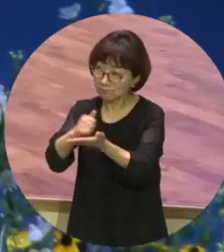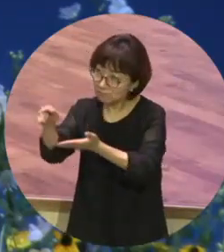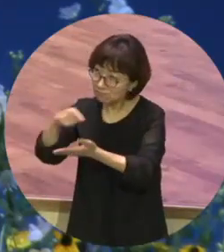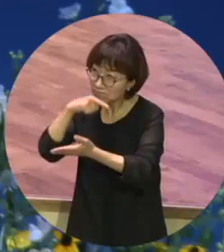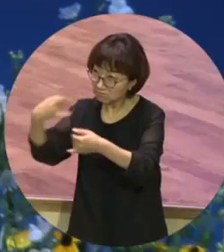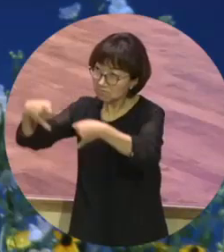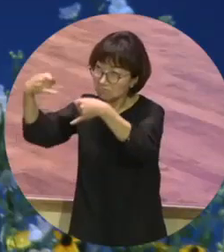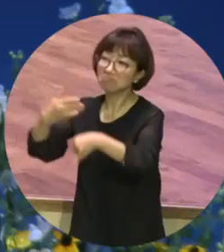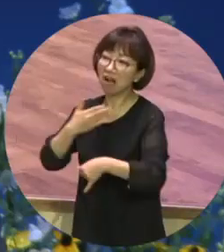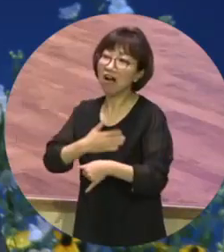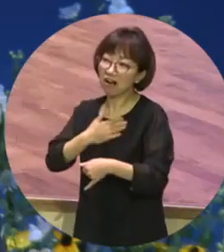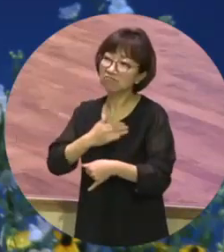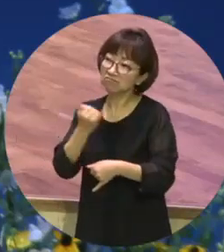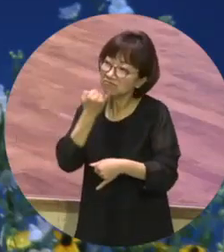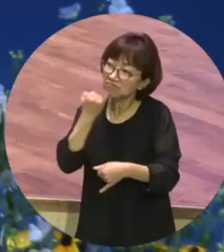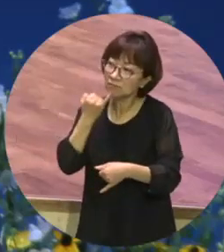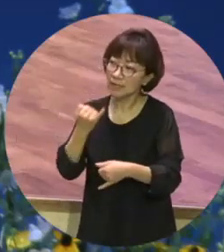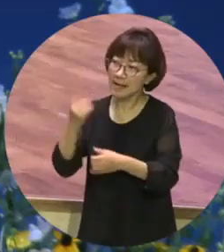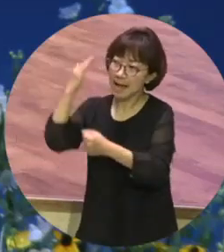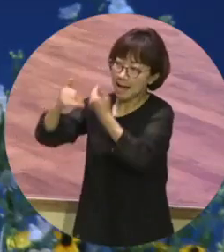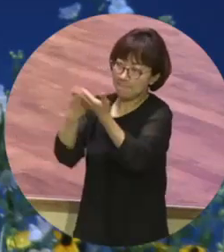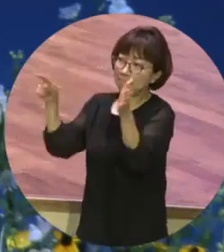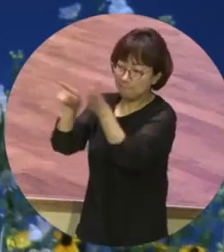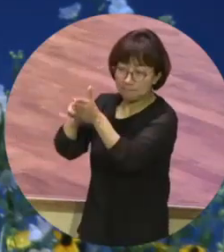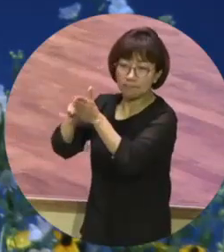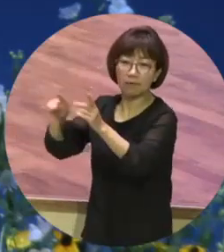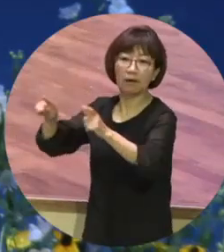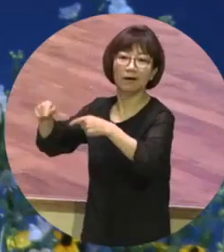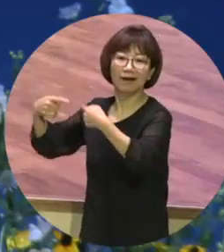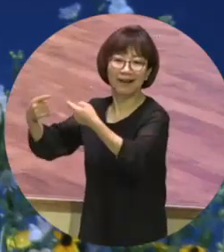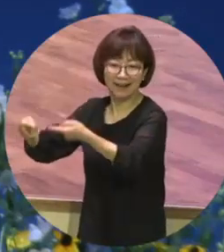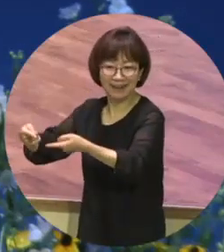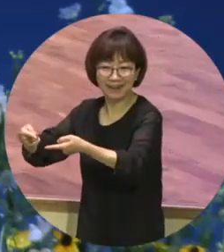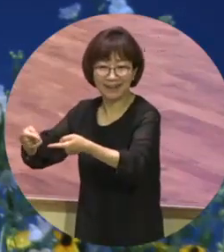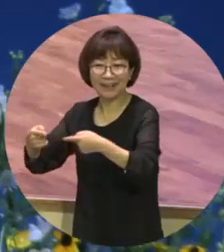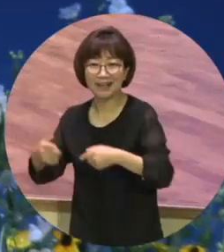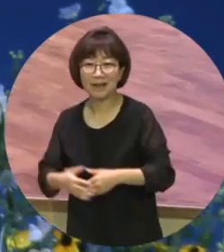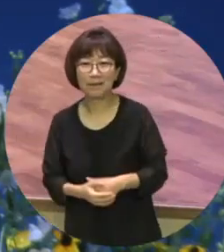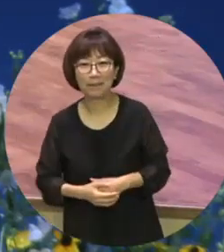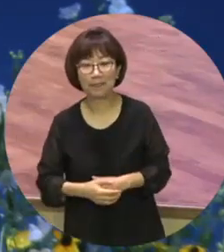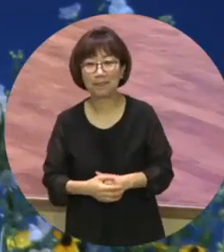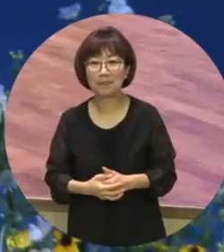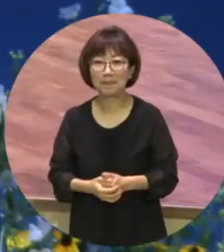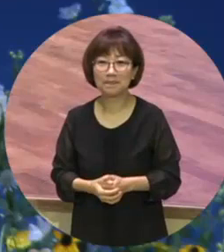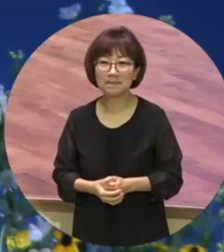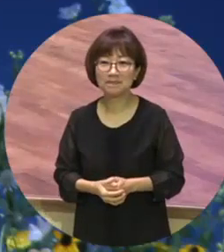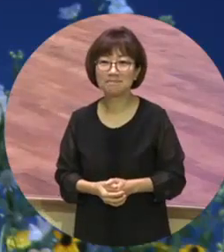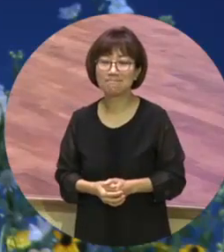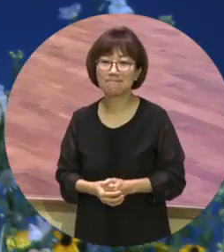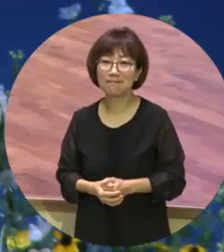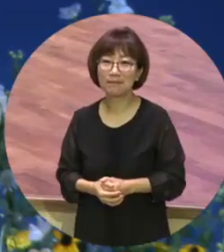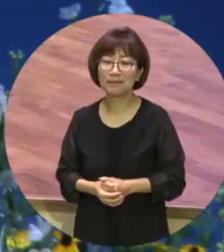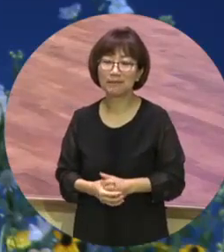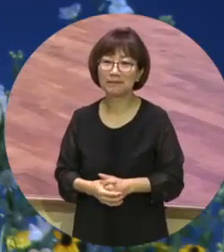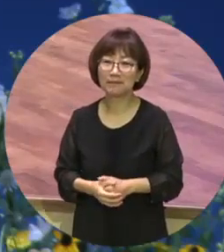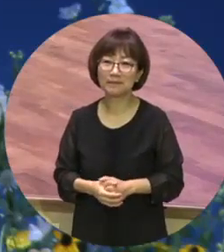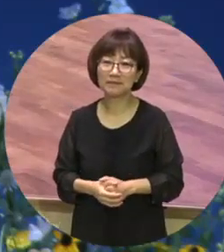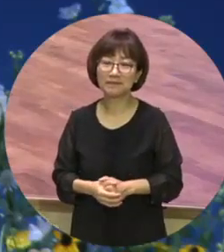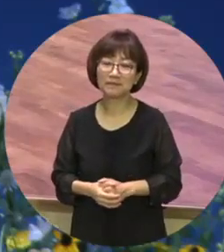그렇게 똑똑한 사람이 별로 없어. 크게 성공한 사람이 별로 없어. 너무 감사해요.